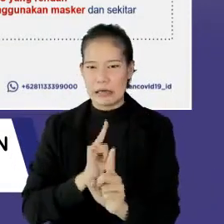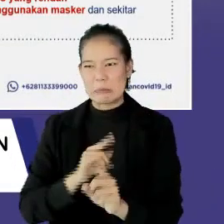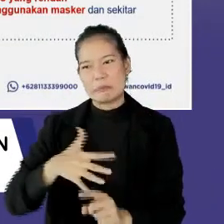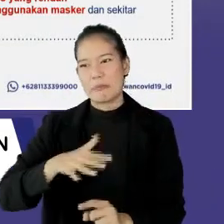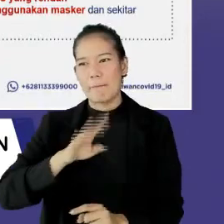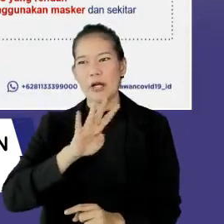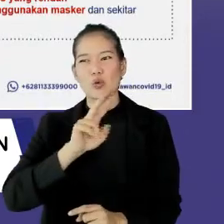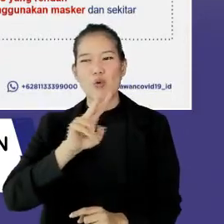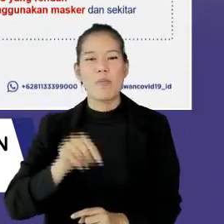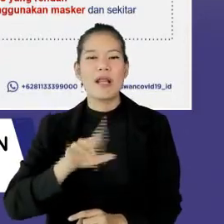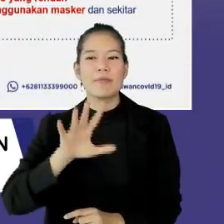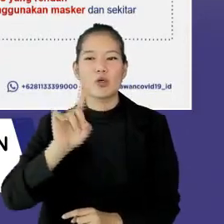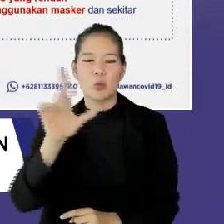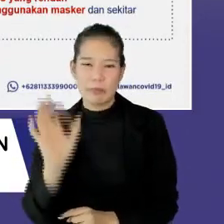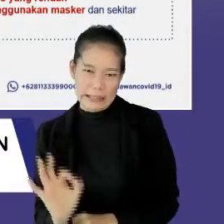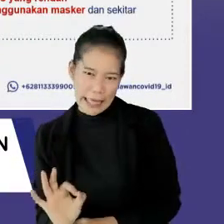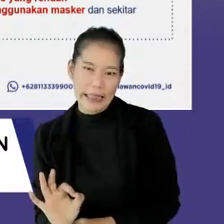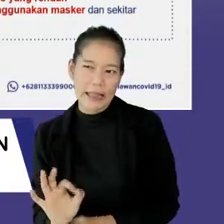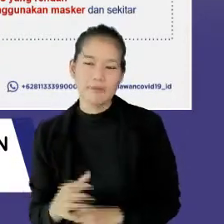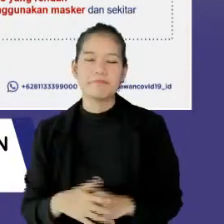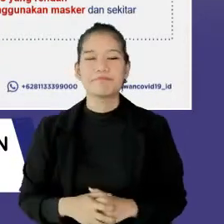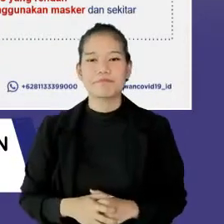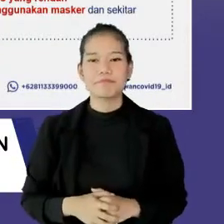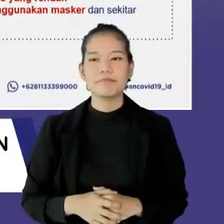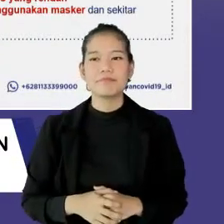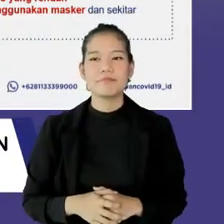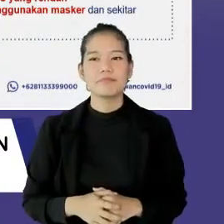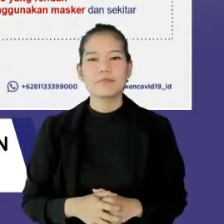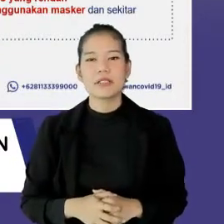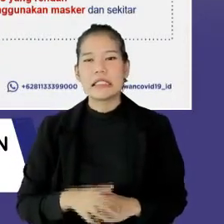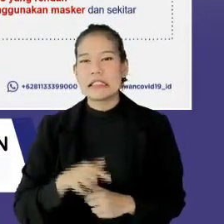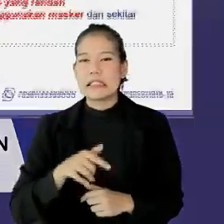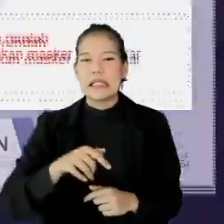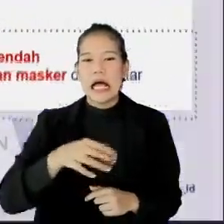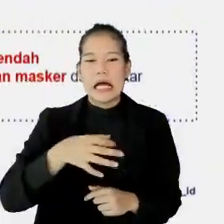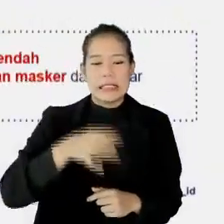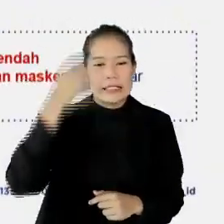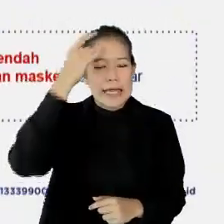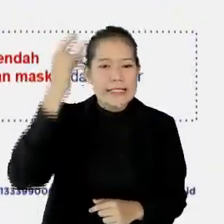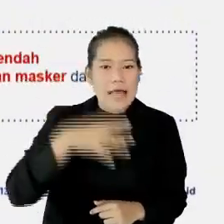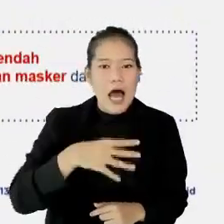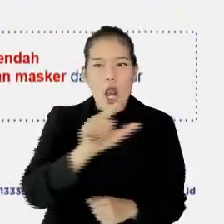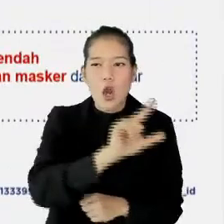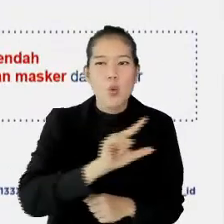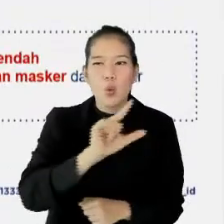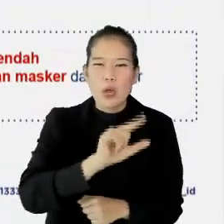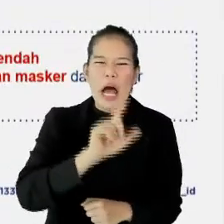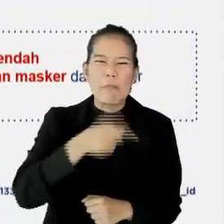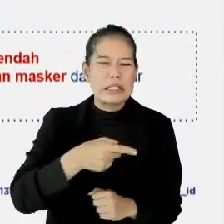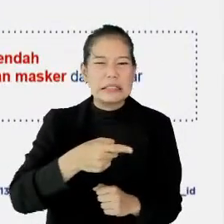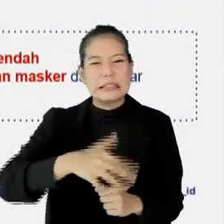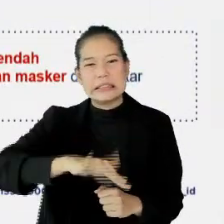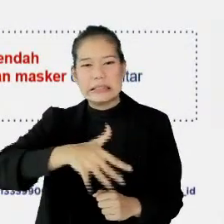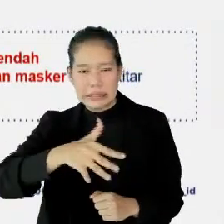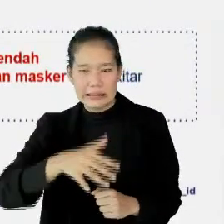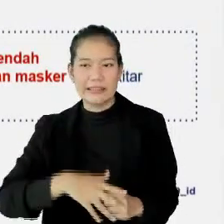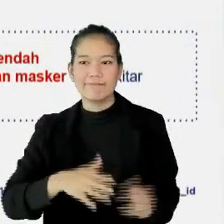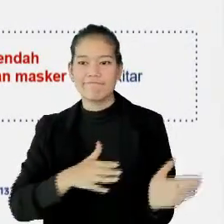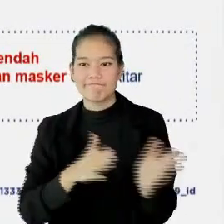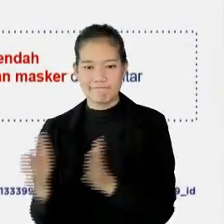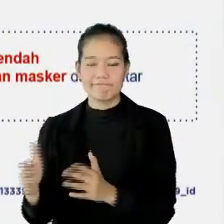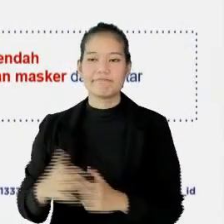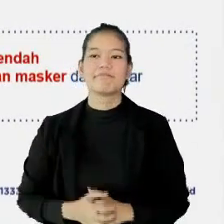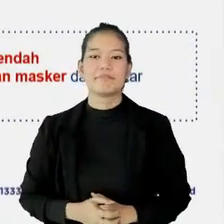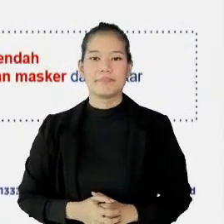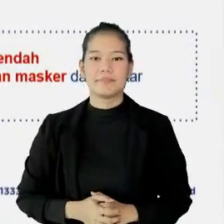sekitar 42,51% kelurahan dan desa punya kepatuhan menjaga jarak yang masih angkanya rendah gitu ya. Kita masuk ke slide